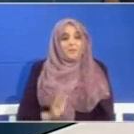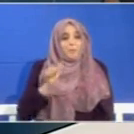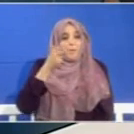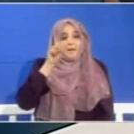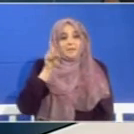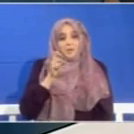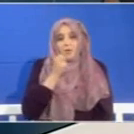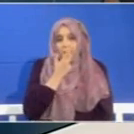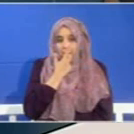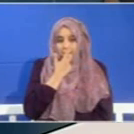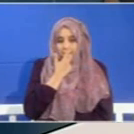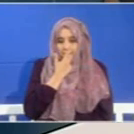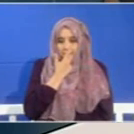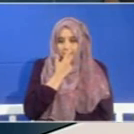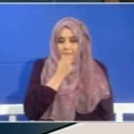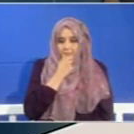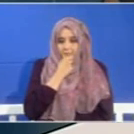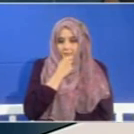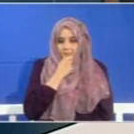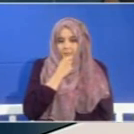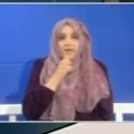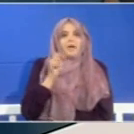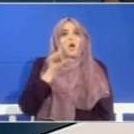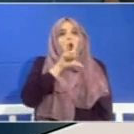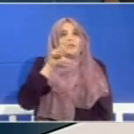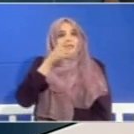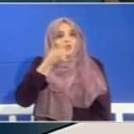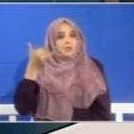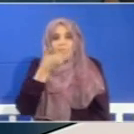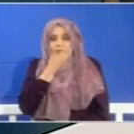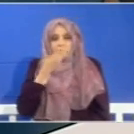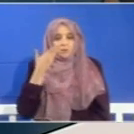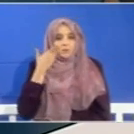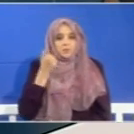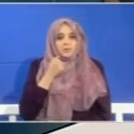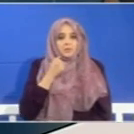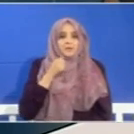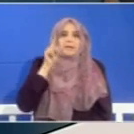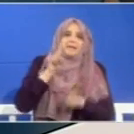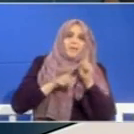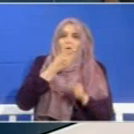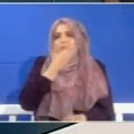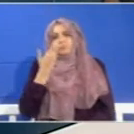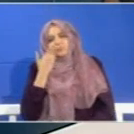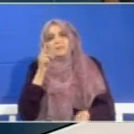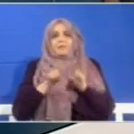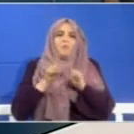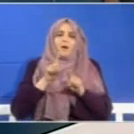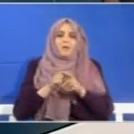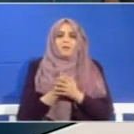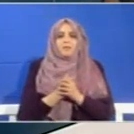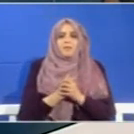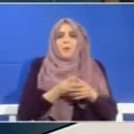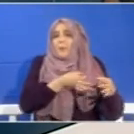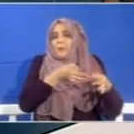الأول، نصف الخميس والاثنين وساعة نصوم ساعة ما نصومش، يعني اسكو